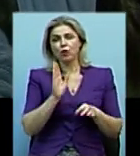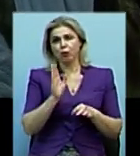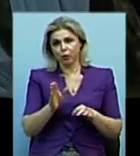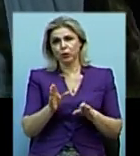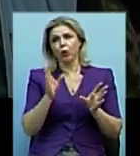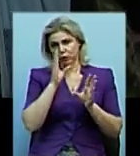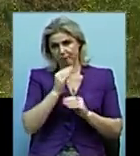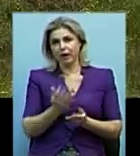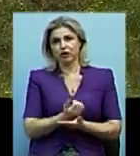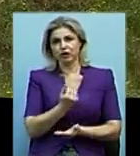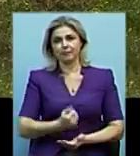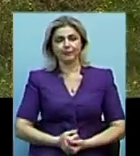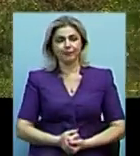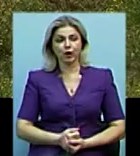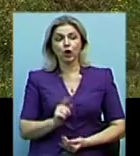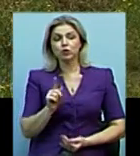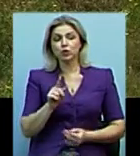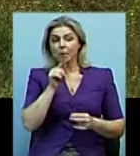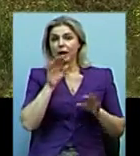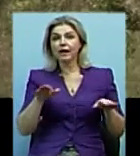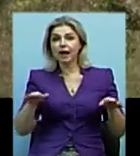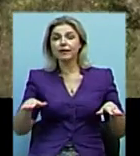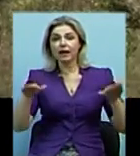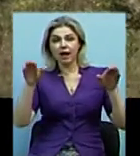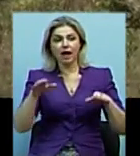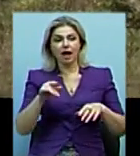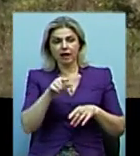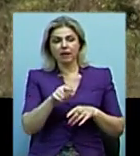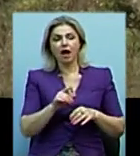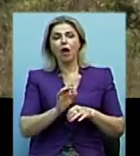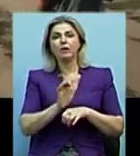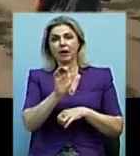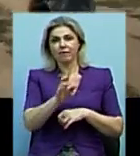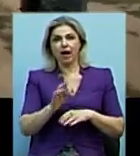успішно. Аби лелеки злетіли, спеціалісти відганяють їх на гірку.